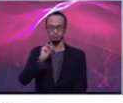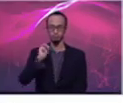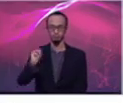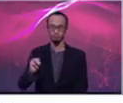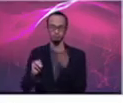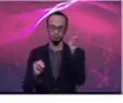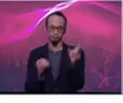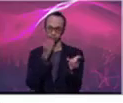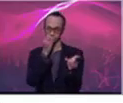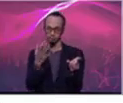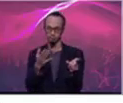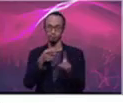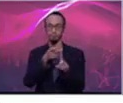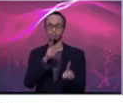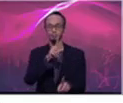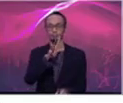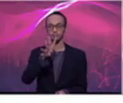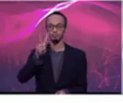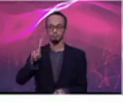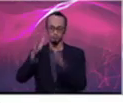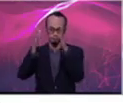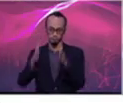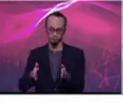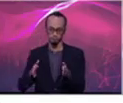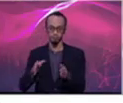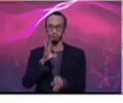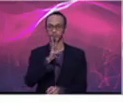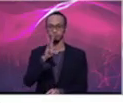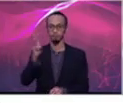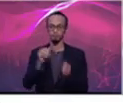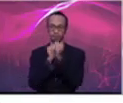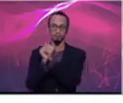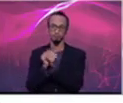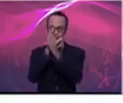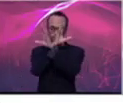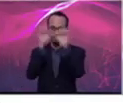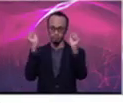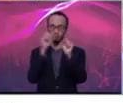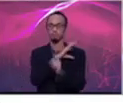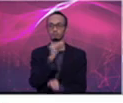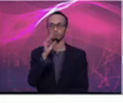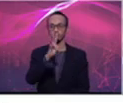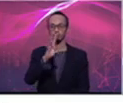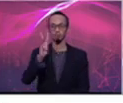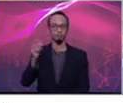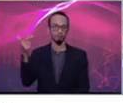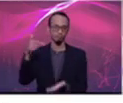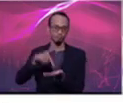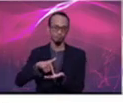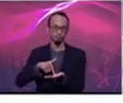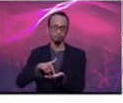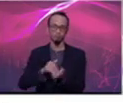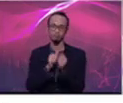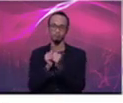yusof berkata daripada 1442 prospek seramai 66 akan bersama dengan majikan manakala 76 prospek lagi akan berada di